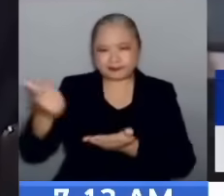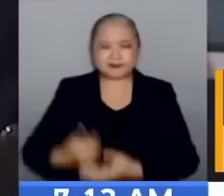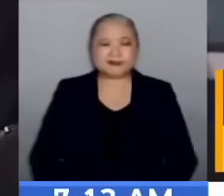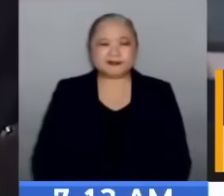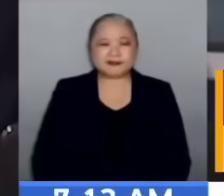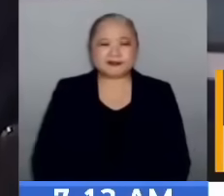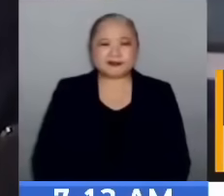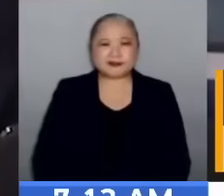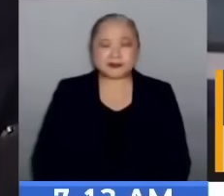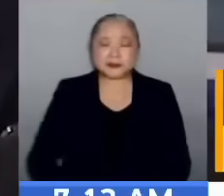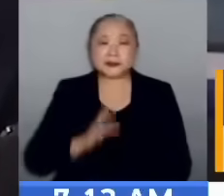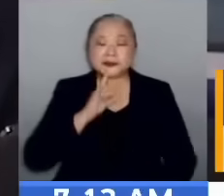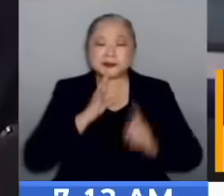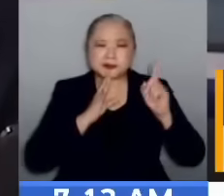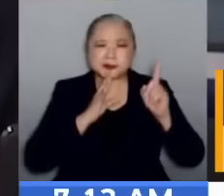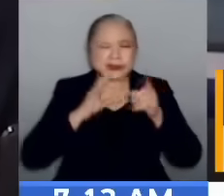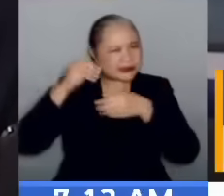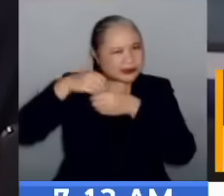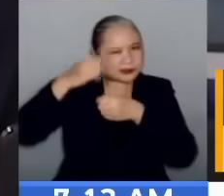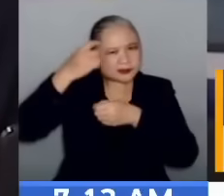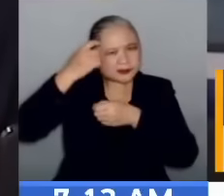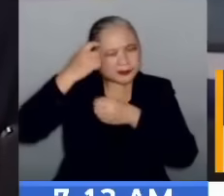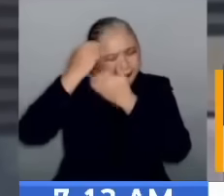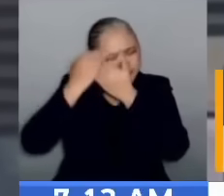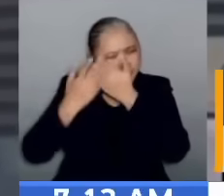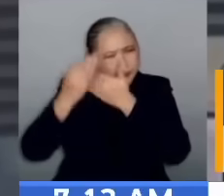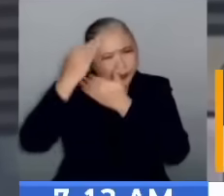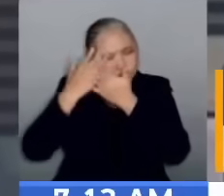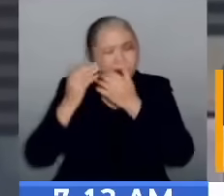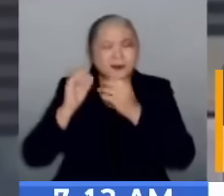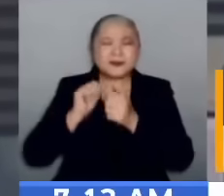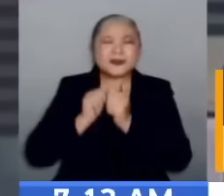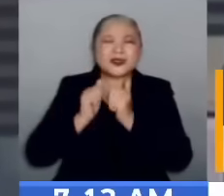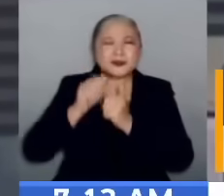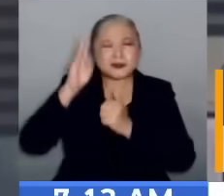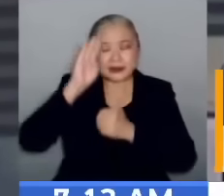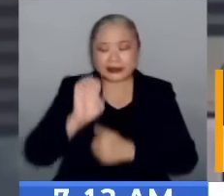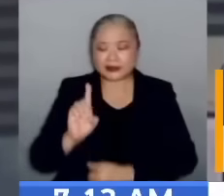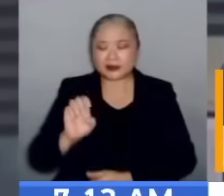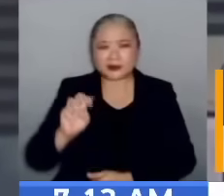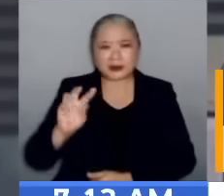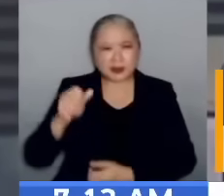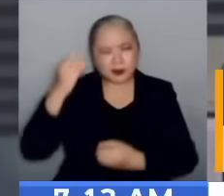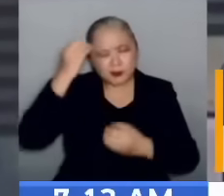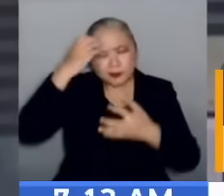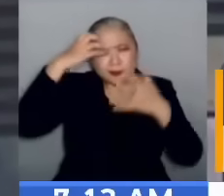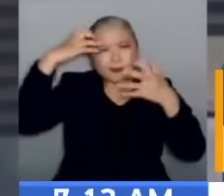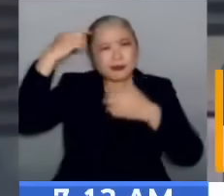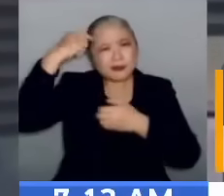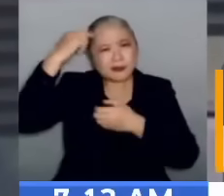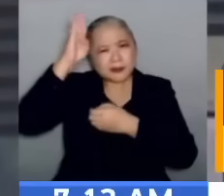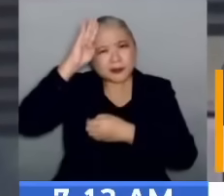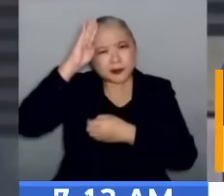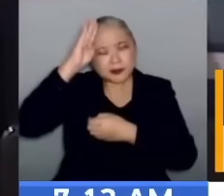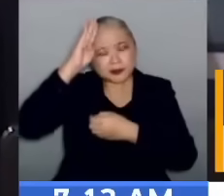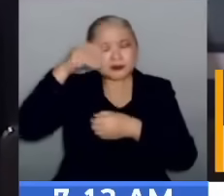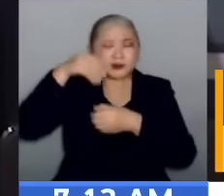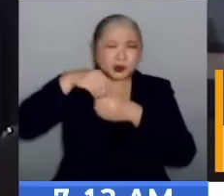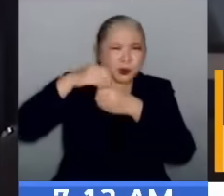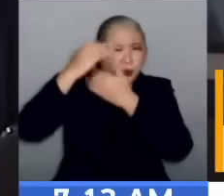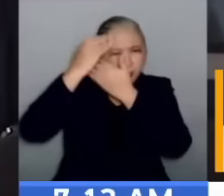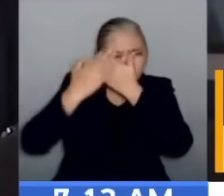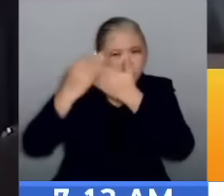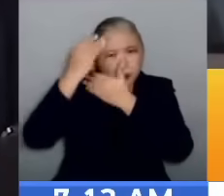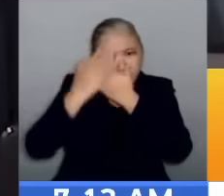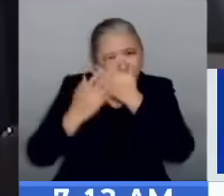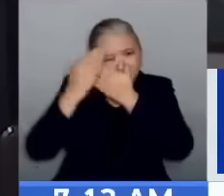Intracerebral, cerebral edema is pamamaga po ng utak. And intracerebral hemorrhage is yung pagdudugo po sa utak.